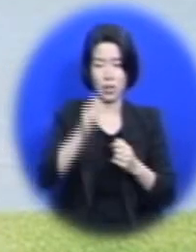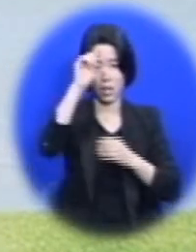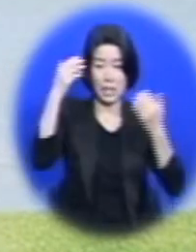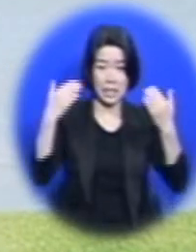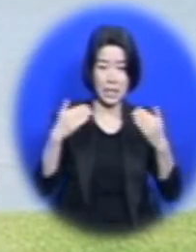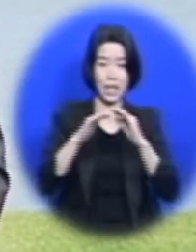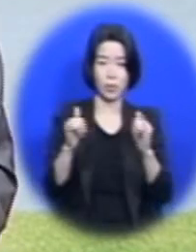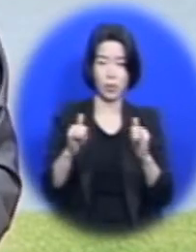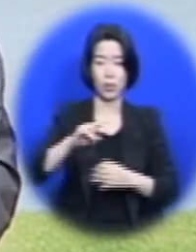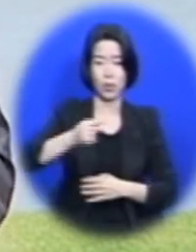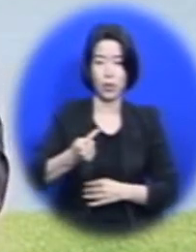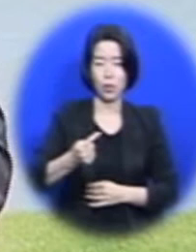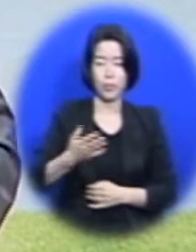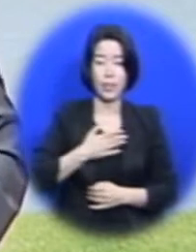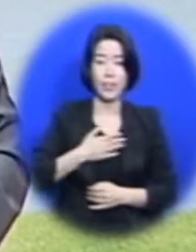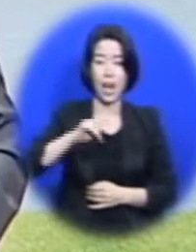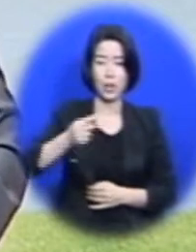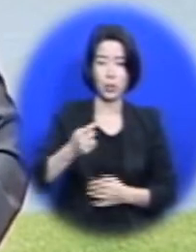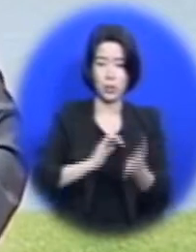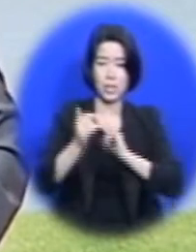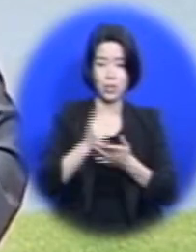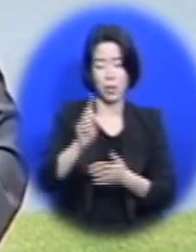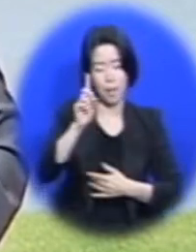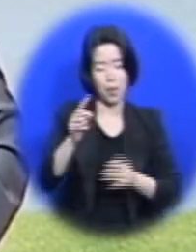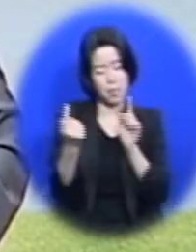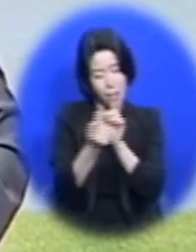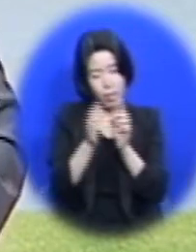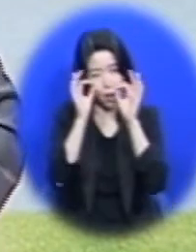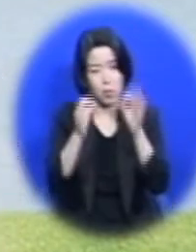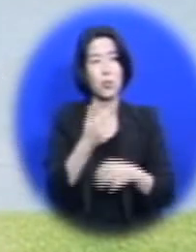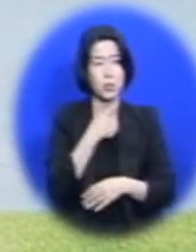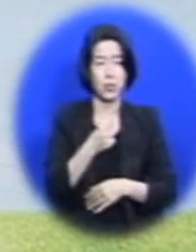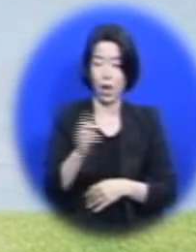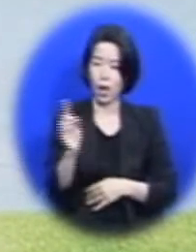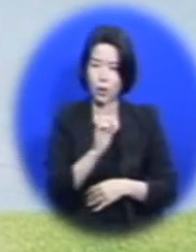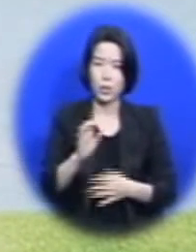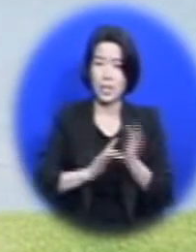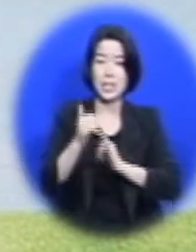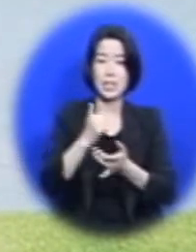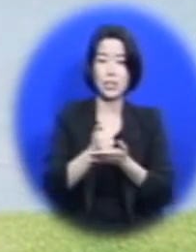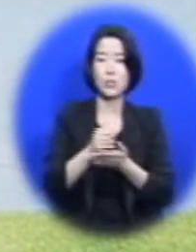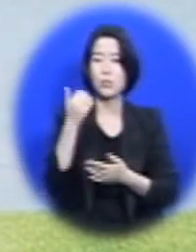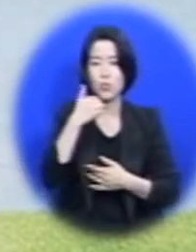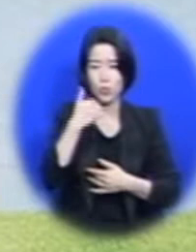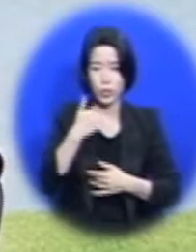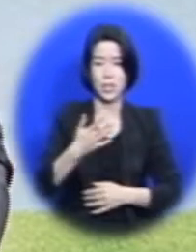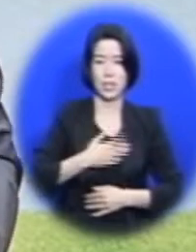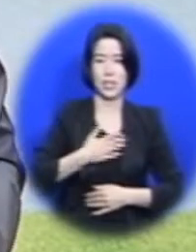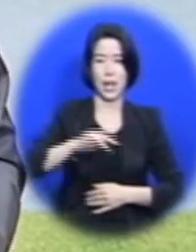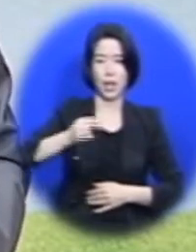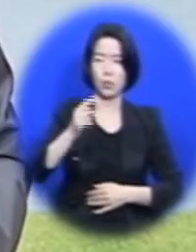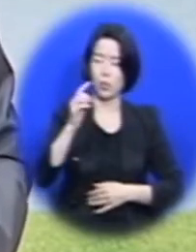삭개오도 나도 예수님 한번 만나보면 좋겠다. 도대체 예수님이라는 분이 어떤 분인지 나도